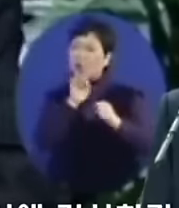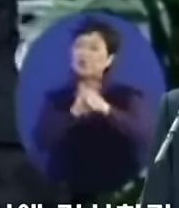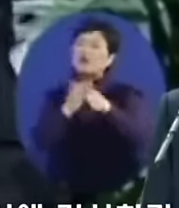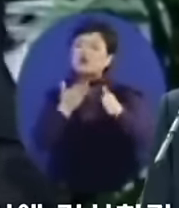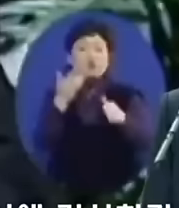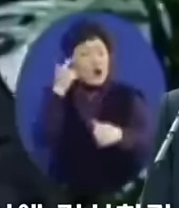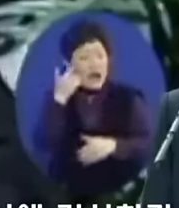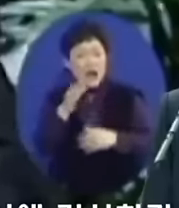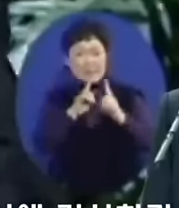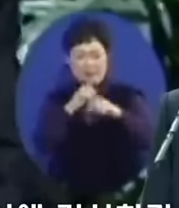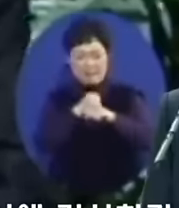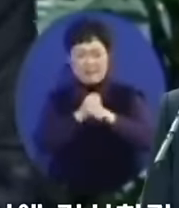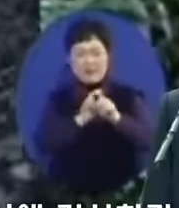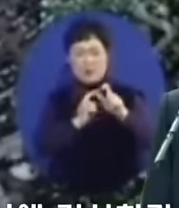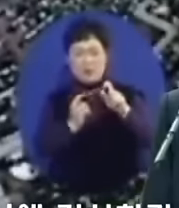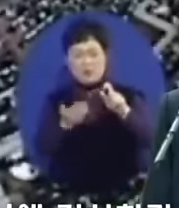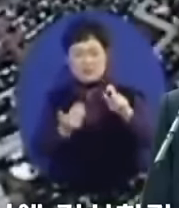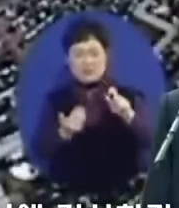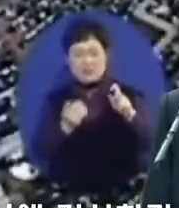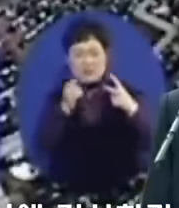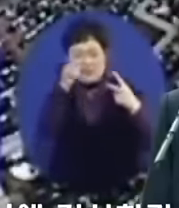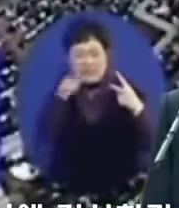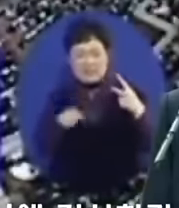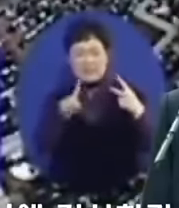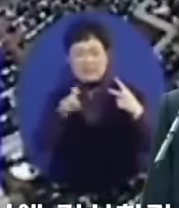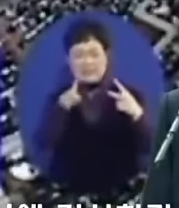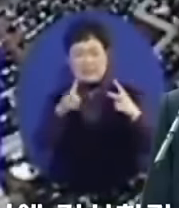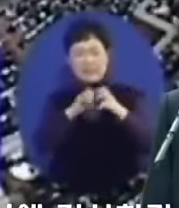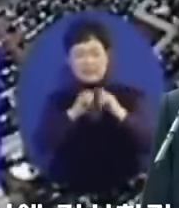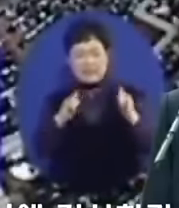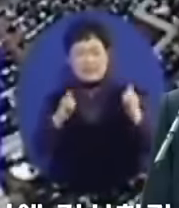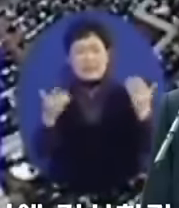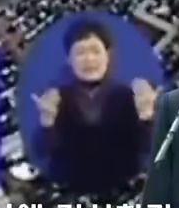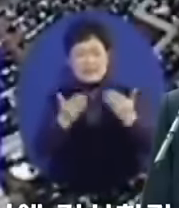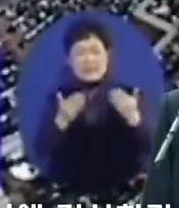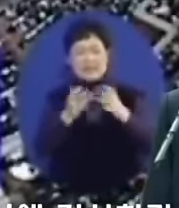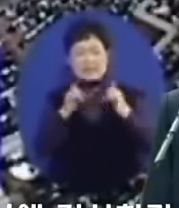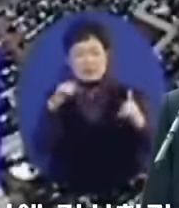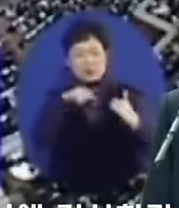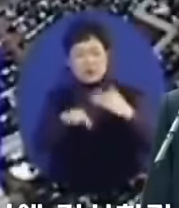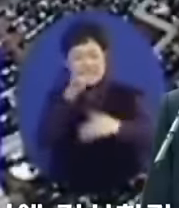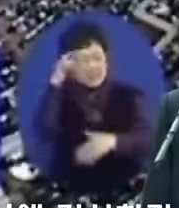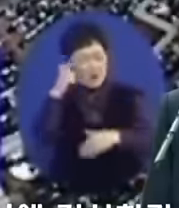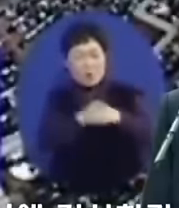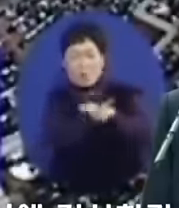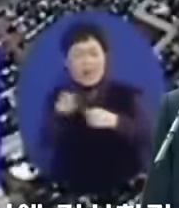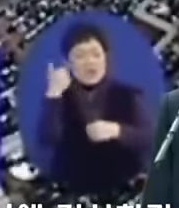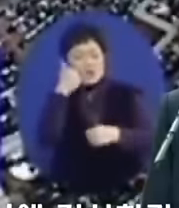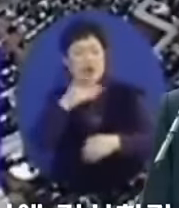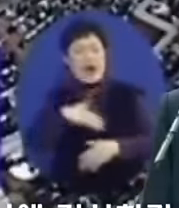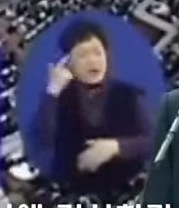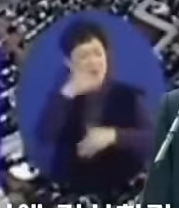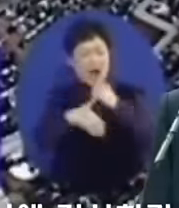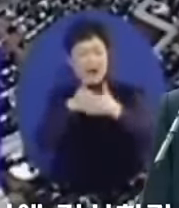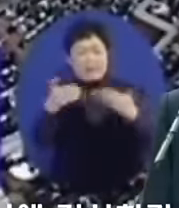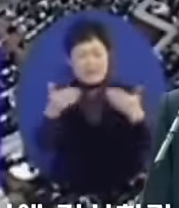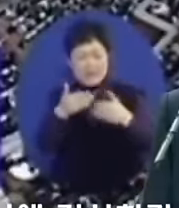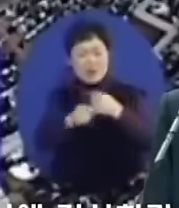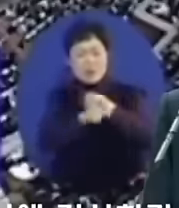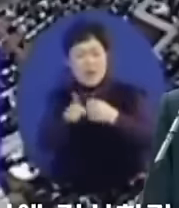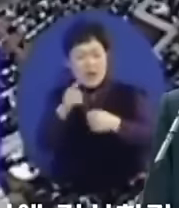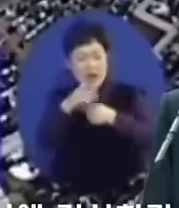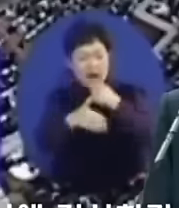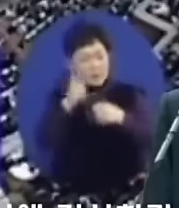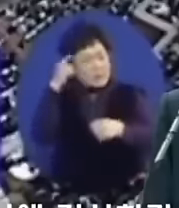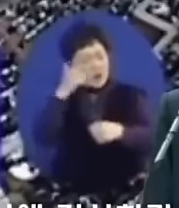것입니다. 고린도전서 2장 11절에 사람의 일을 사람의 속에 있는 영 외에 누가 알리요? 이와 같이 하나님의 일도 하나님의 영 외에는